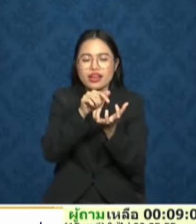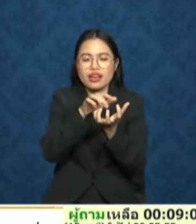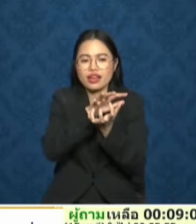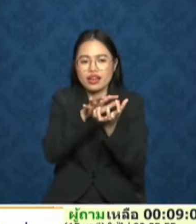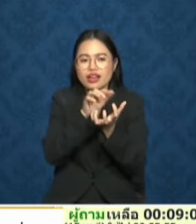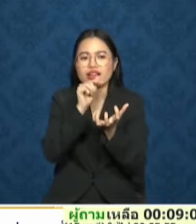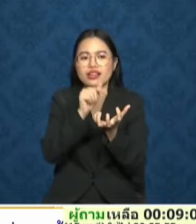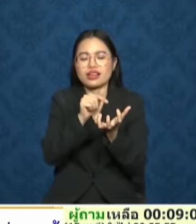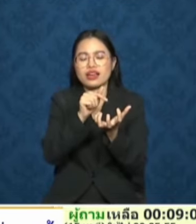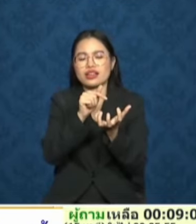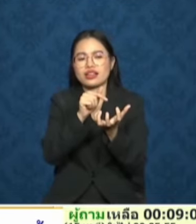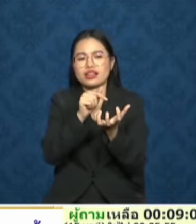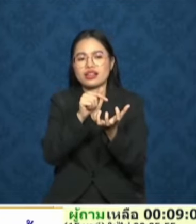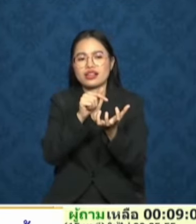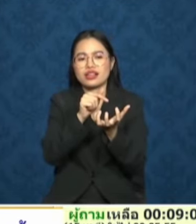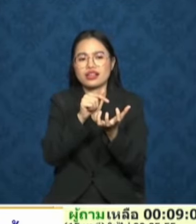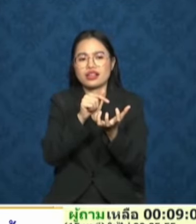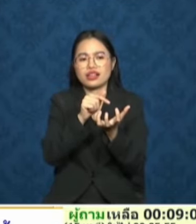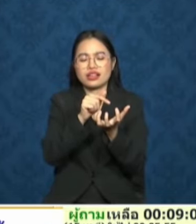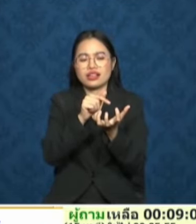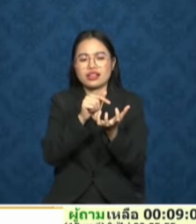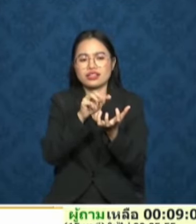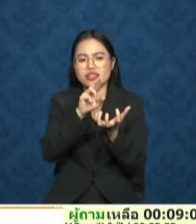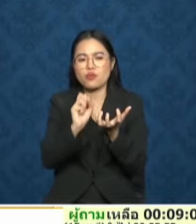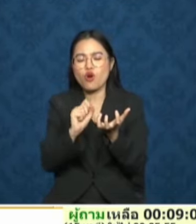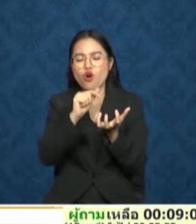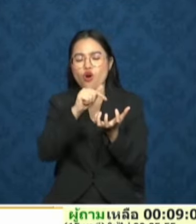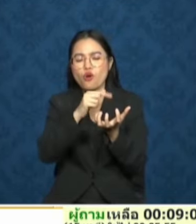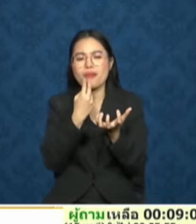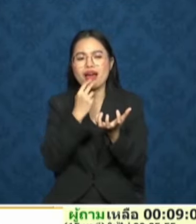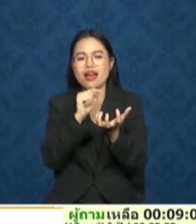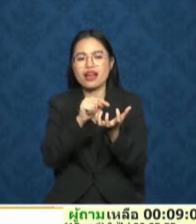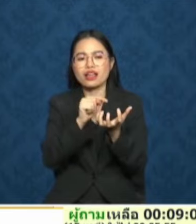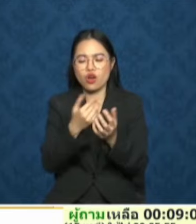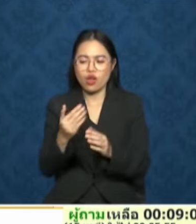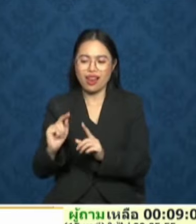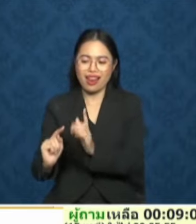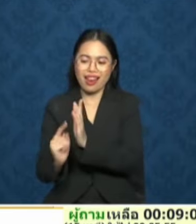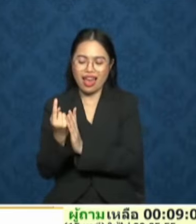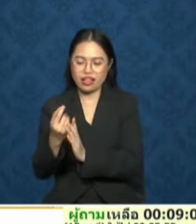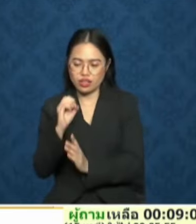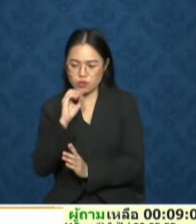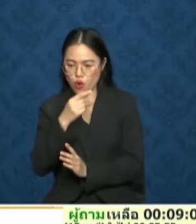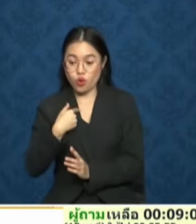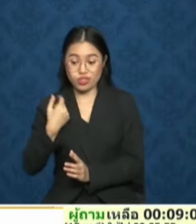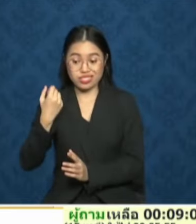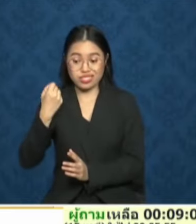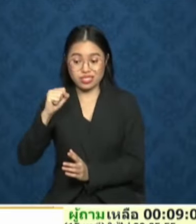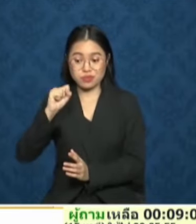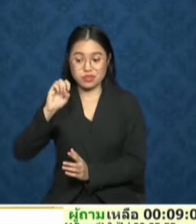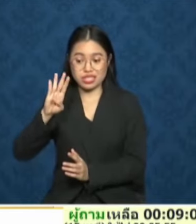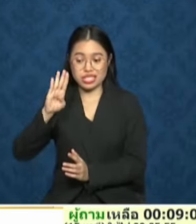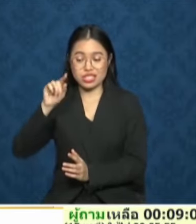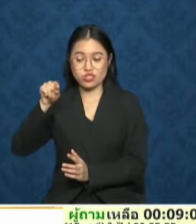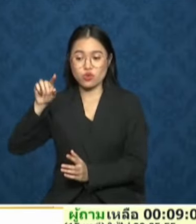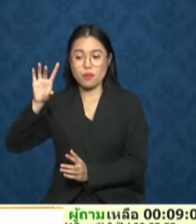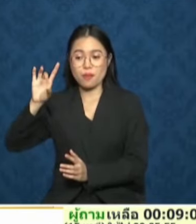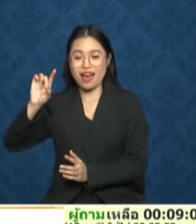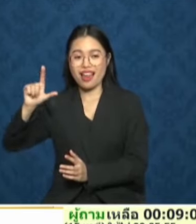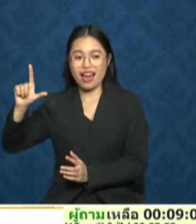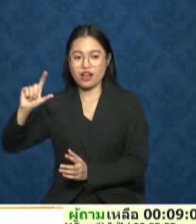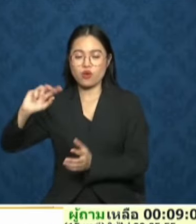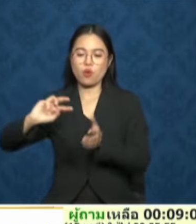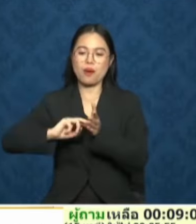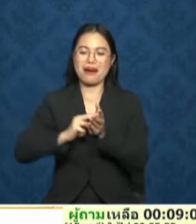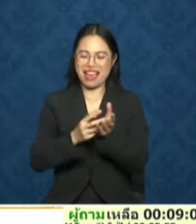รองทางธาพยากรธารี นะคะซึ่ง ตอนที่ฉันบอกไปก็คอว่า 14.8 ล้านตันเี่ยค่ะมัหมายถึงตัว